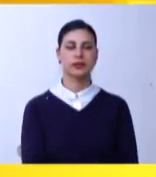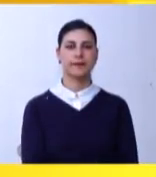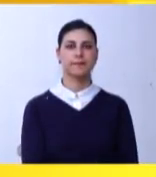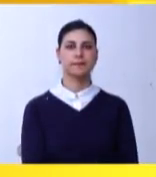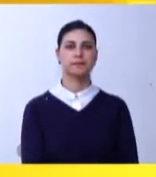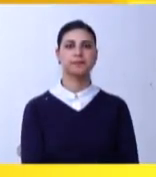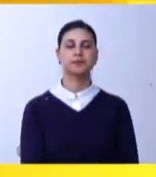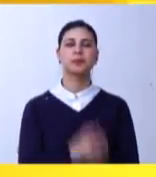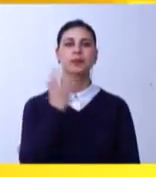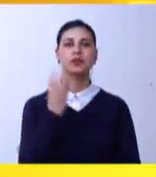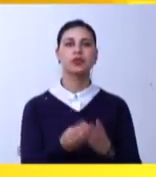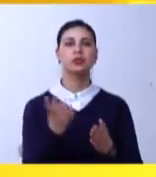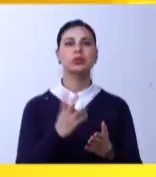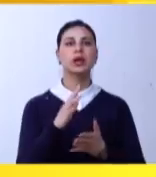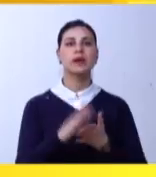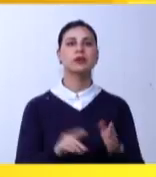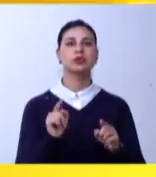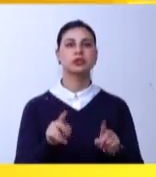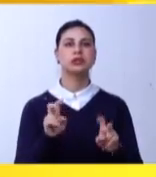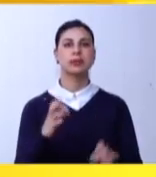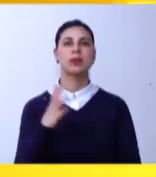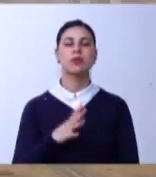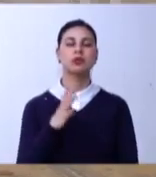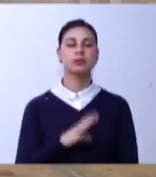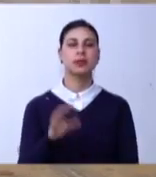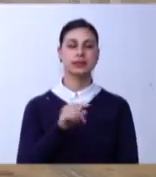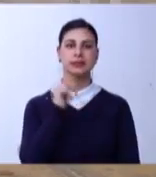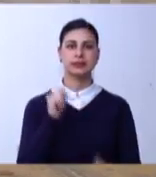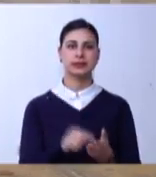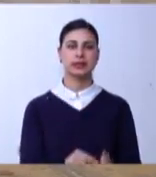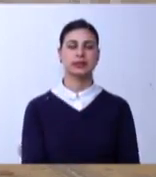რომ გავაგრძელოთ ის თემა, რაზედაც ახლა მე ვსაუბრობდი, მოთმენის საკითხი